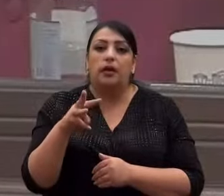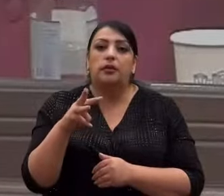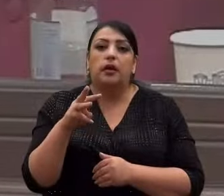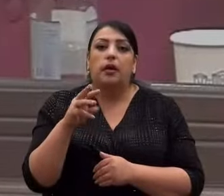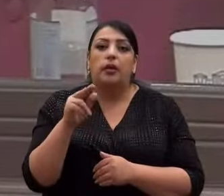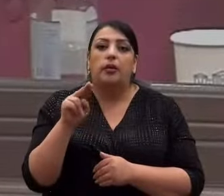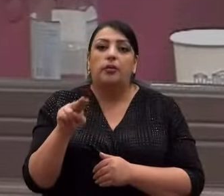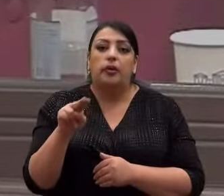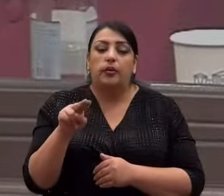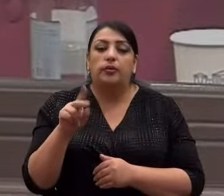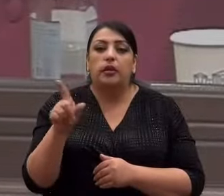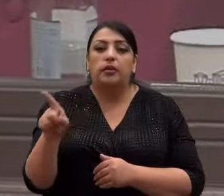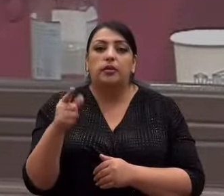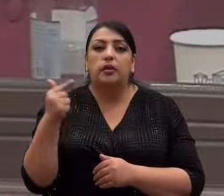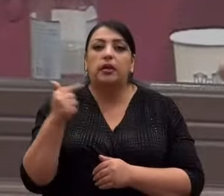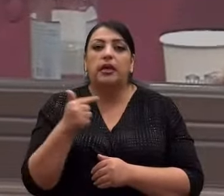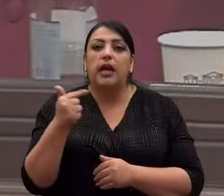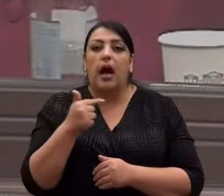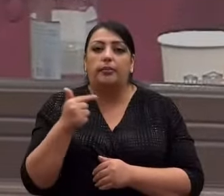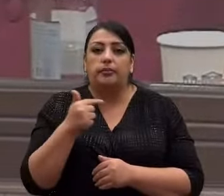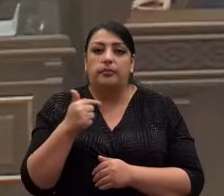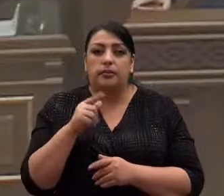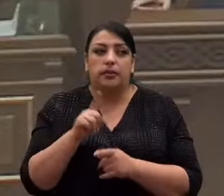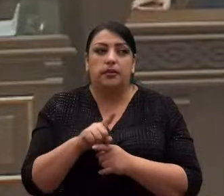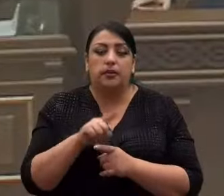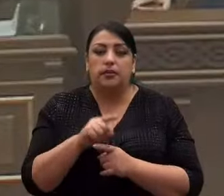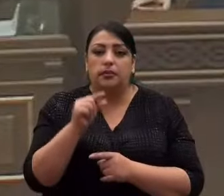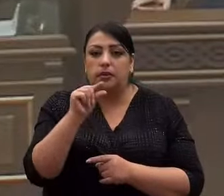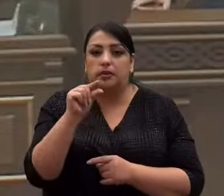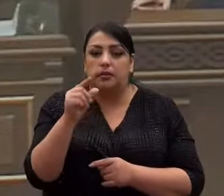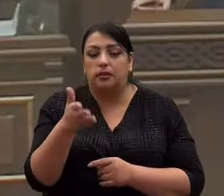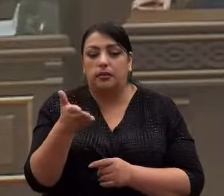கிராமத் கொக்காயின் பாஞ்சுமோ ஹேட்டா பாஞ்சும்